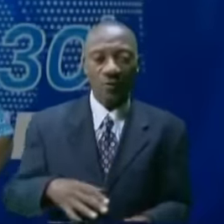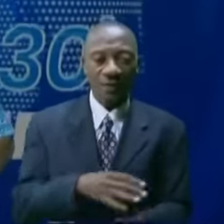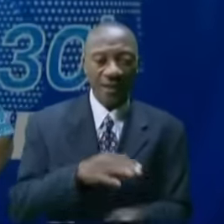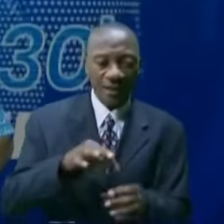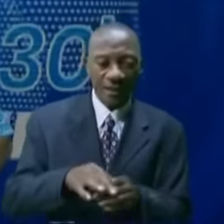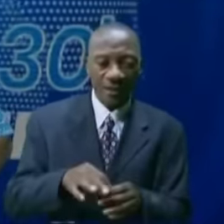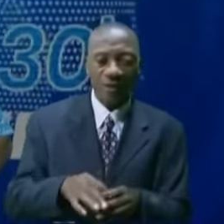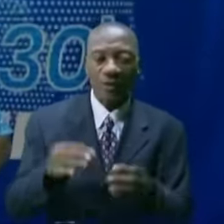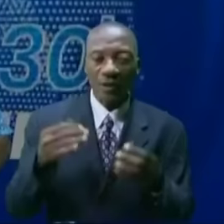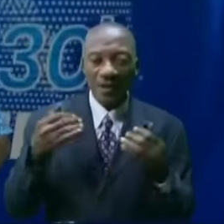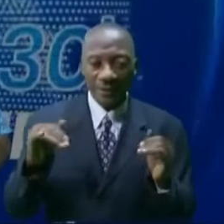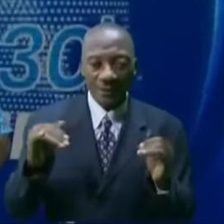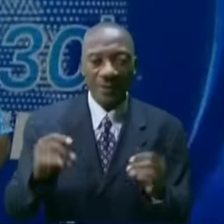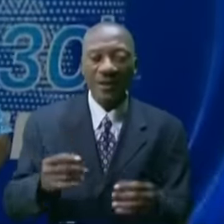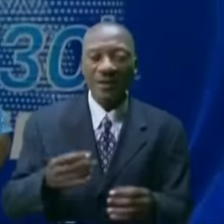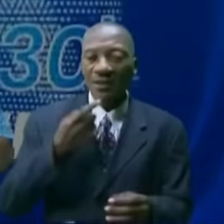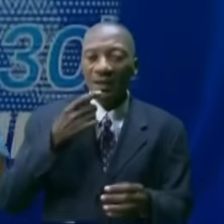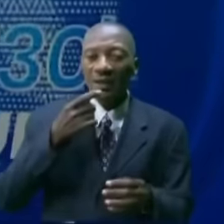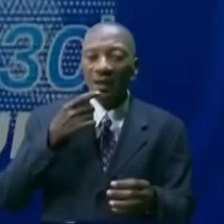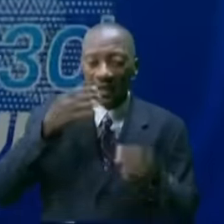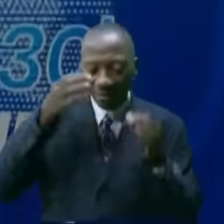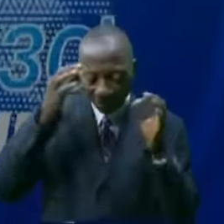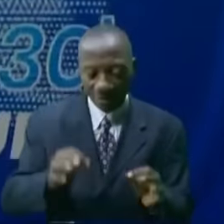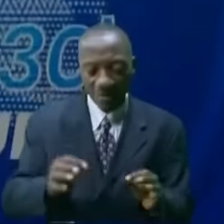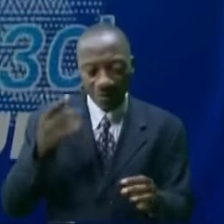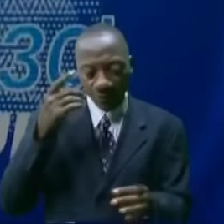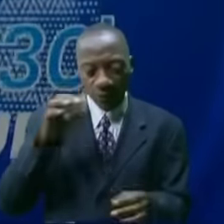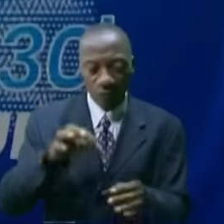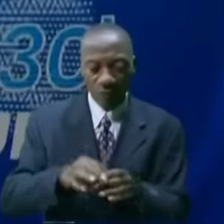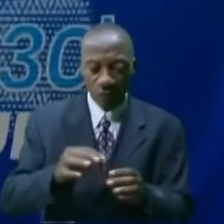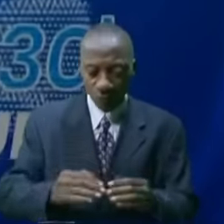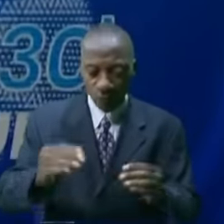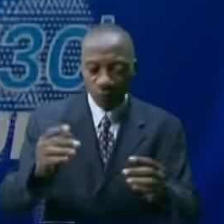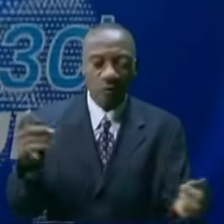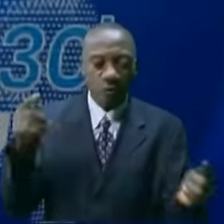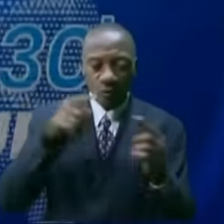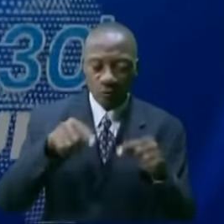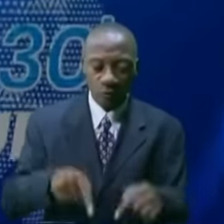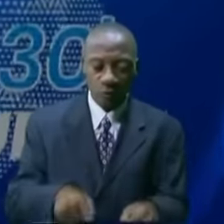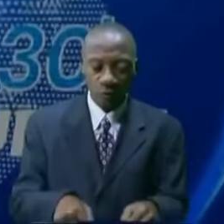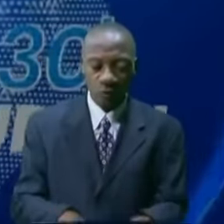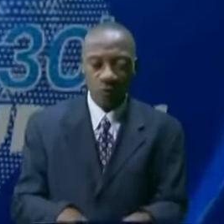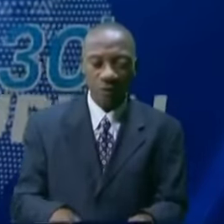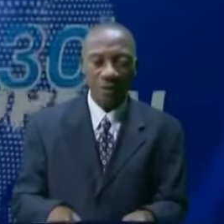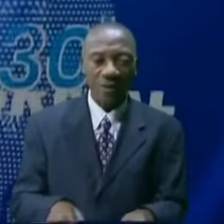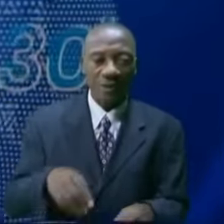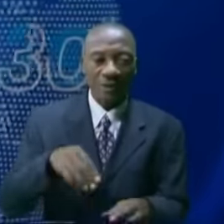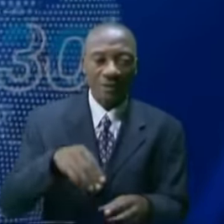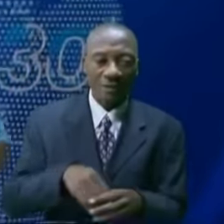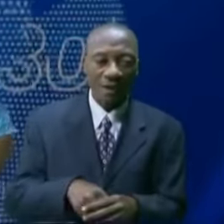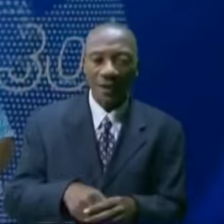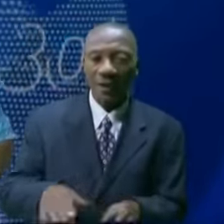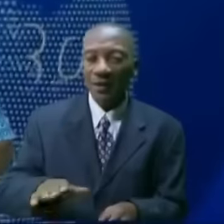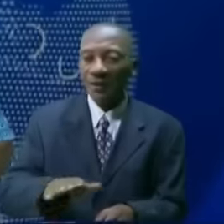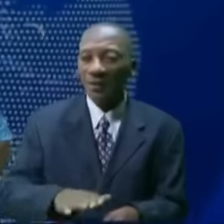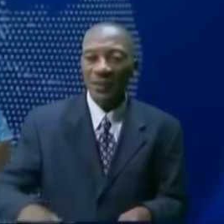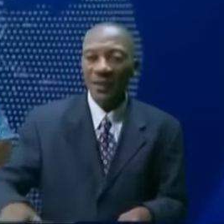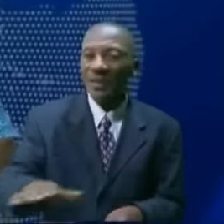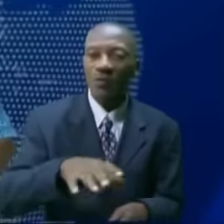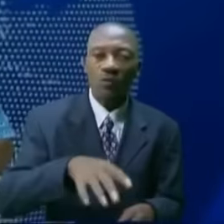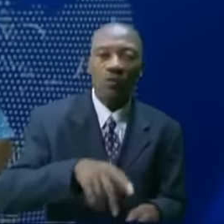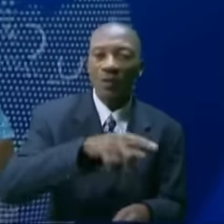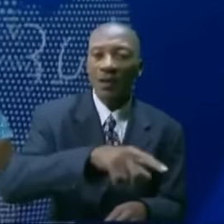la prolongation des opérations de vote jusqu'au 21 décembre 2023 dans le bureau qui n'ont pas pu ouvrir